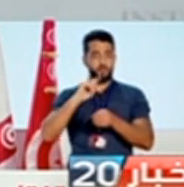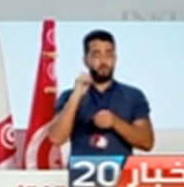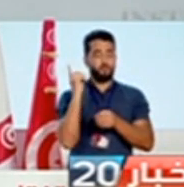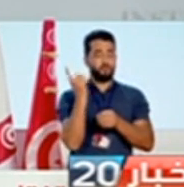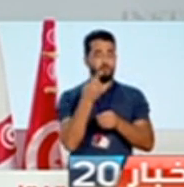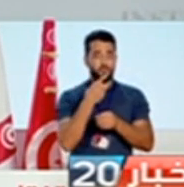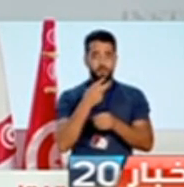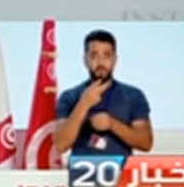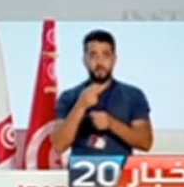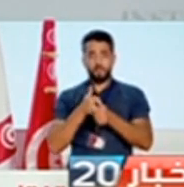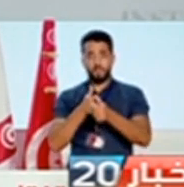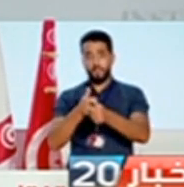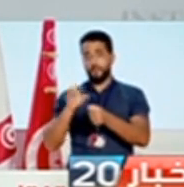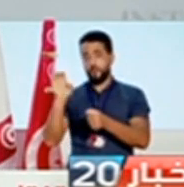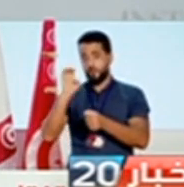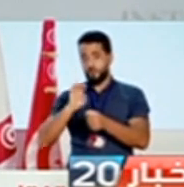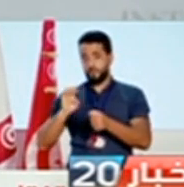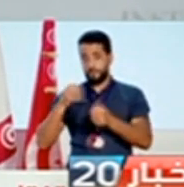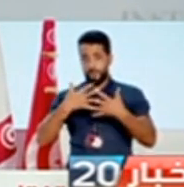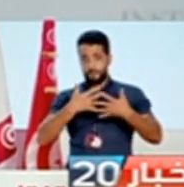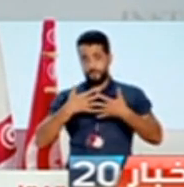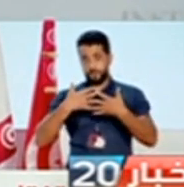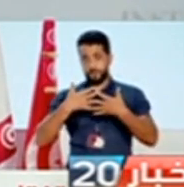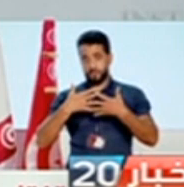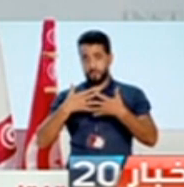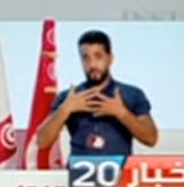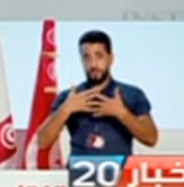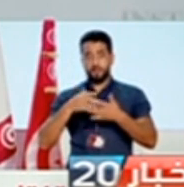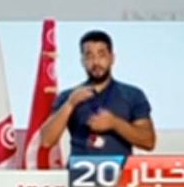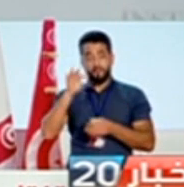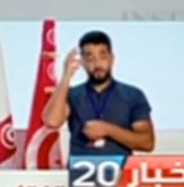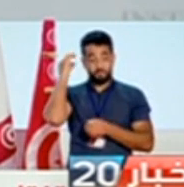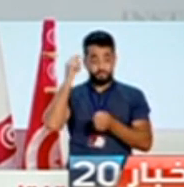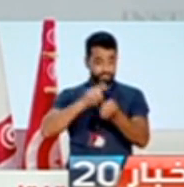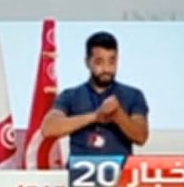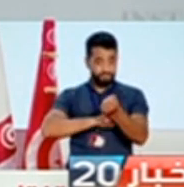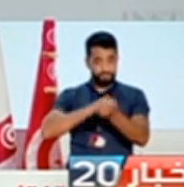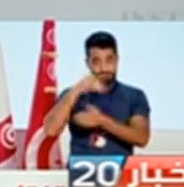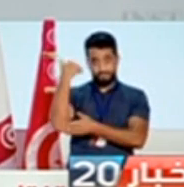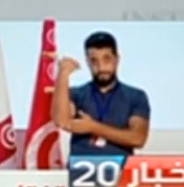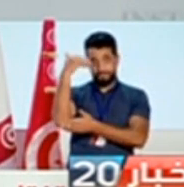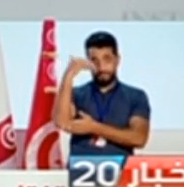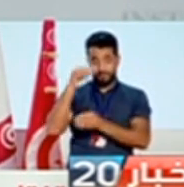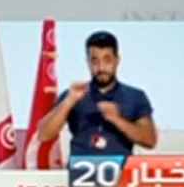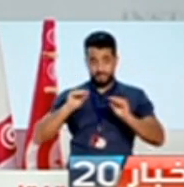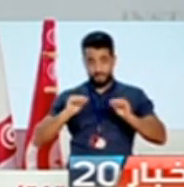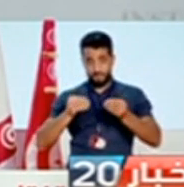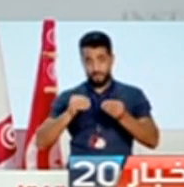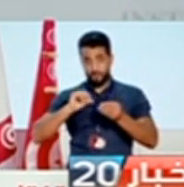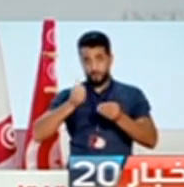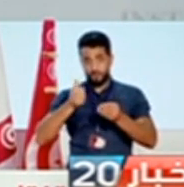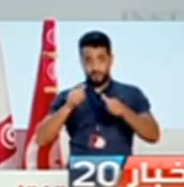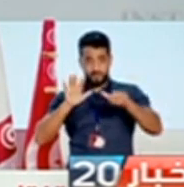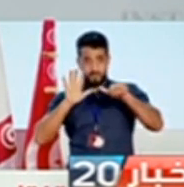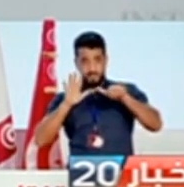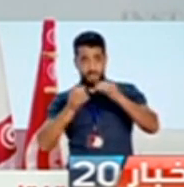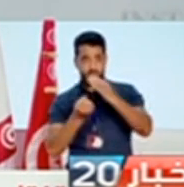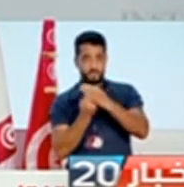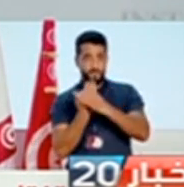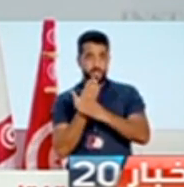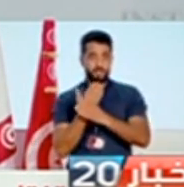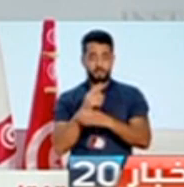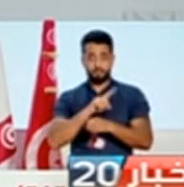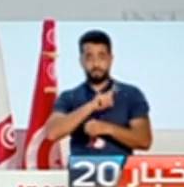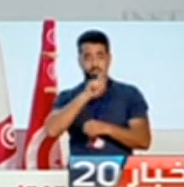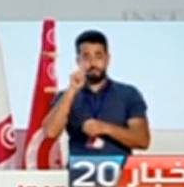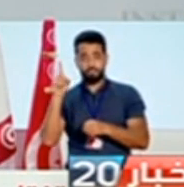البلدان التي يقيمون فيها، وبالنسبة للتونسيين بالداخل طبعا تنطلق العملية بداية من الساعة 6 صباحا